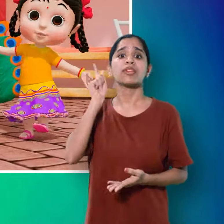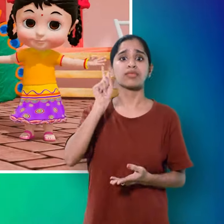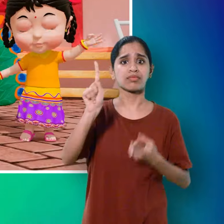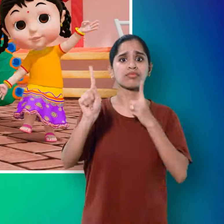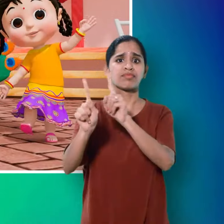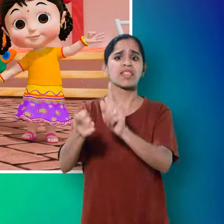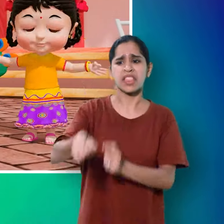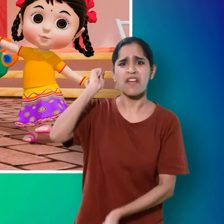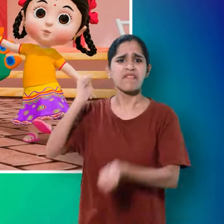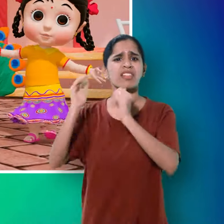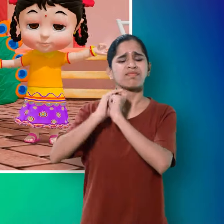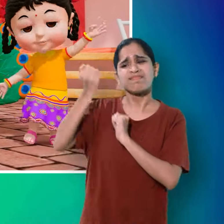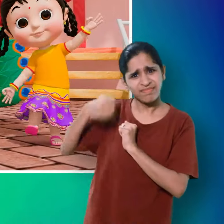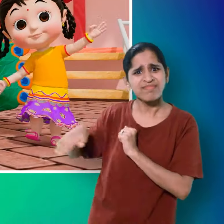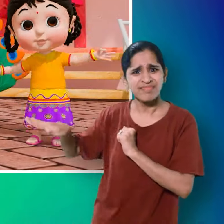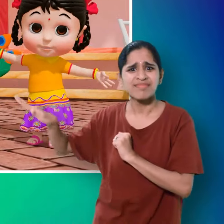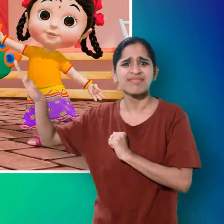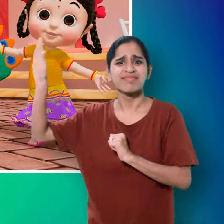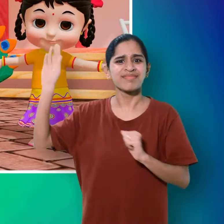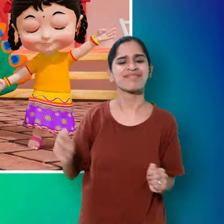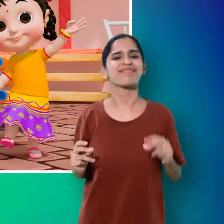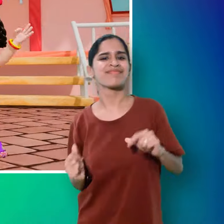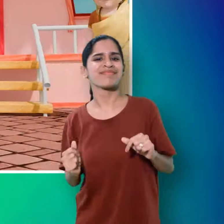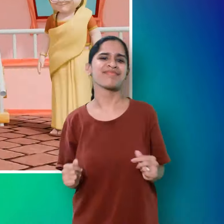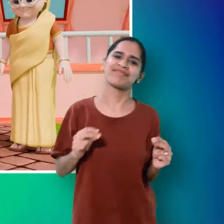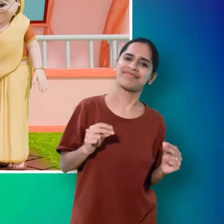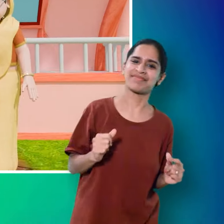बचा था काले चोर ले गए।